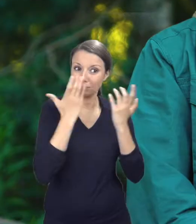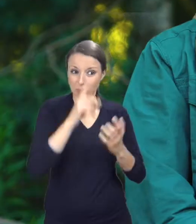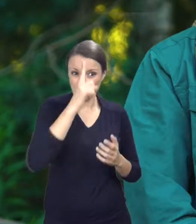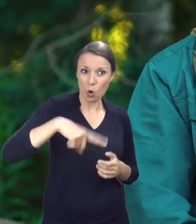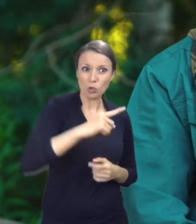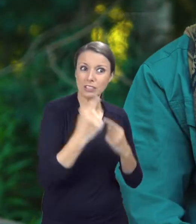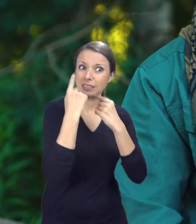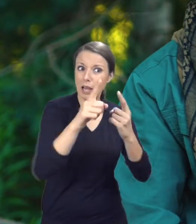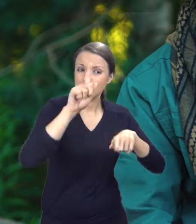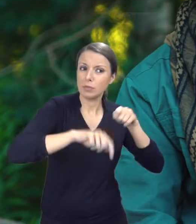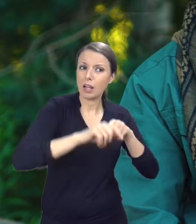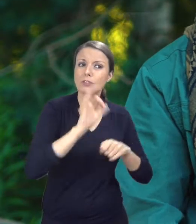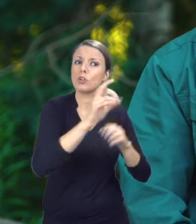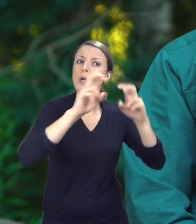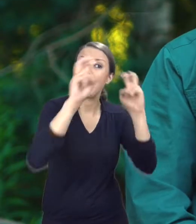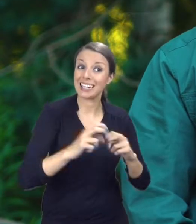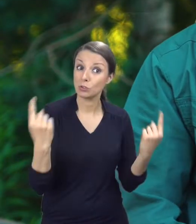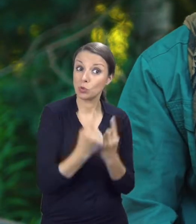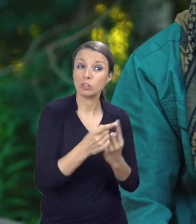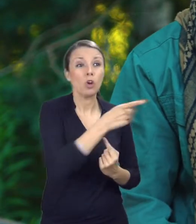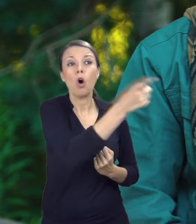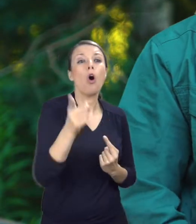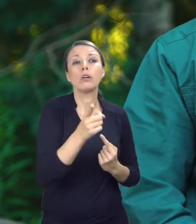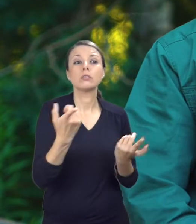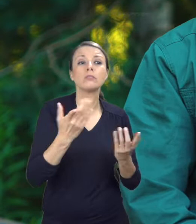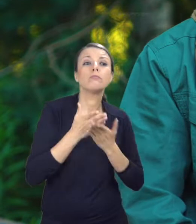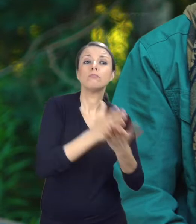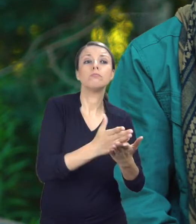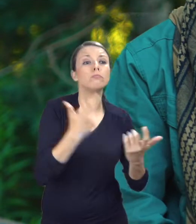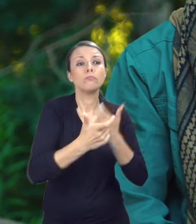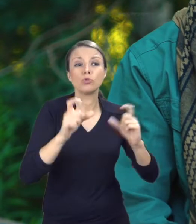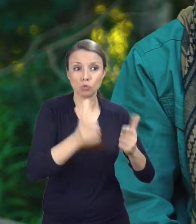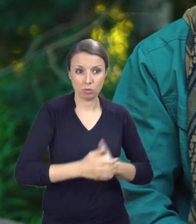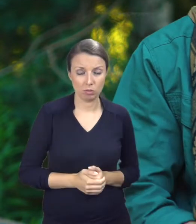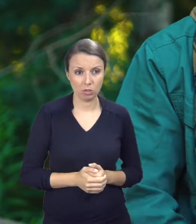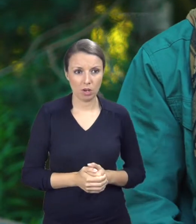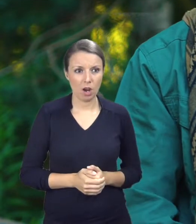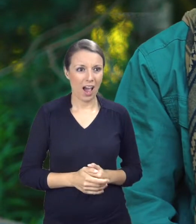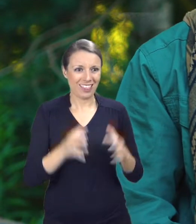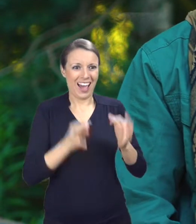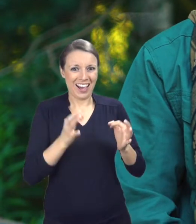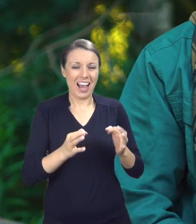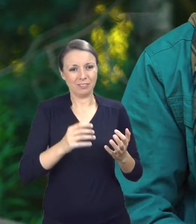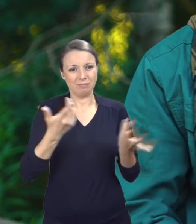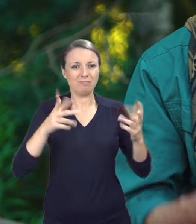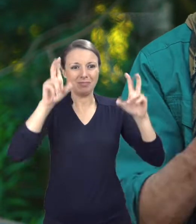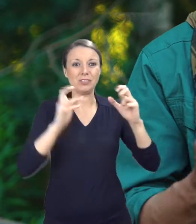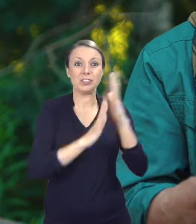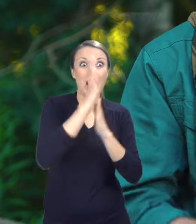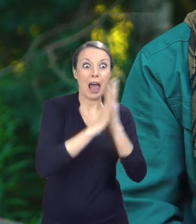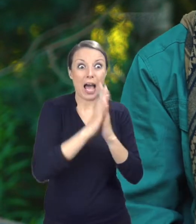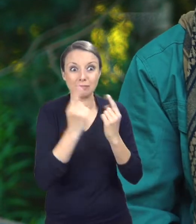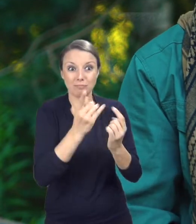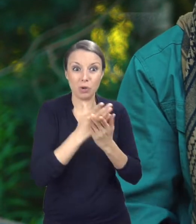funkcjonują. Ja zauważyłem, że ćwicząc taką sztukę przetrwania, to się obecnie nazywa, kiedyś to była zwykła turystyka, tak na dobrą sprawę, trochę się